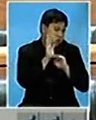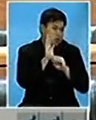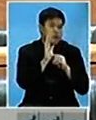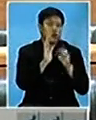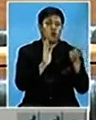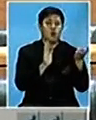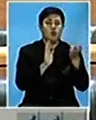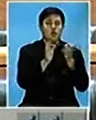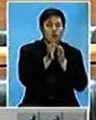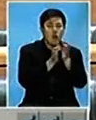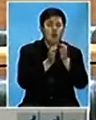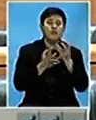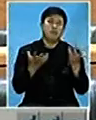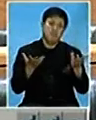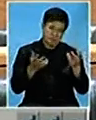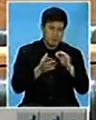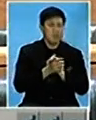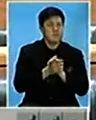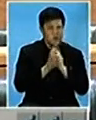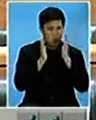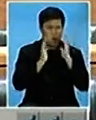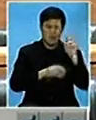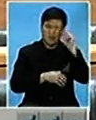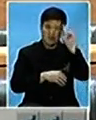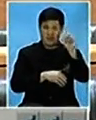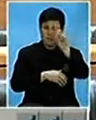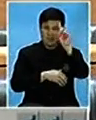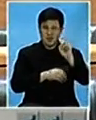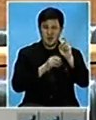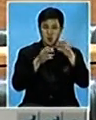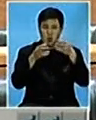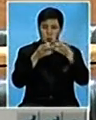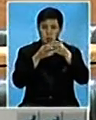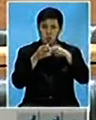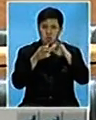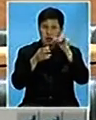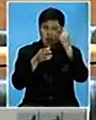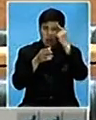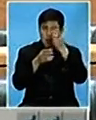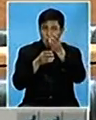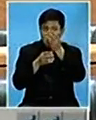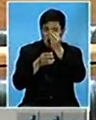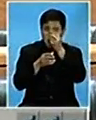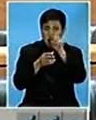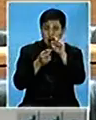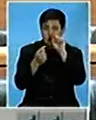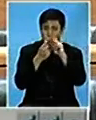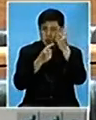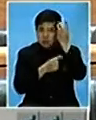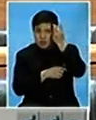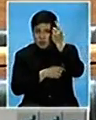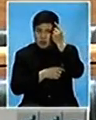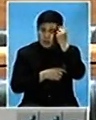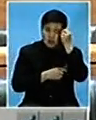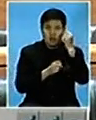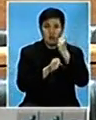ไปหน่อยนึงนั่นจะเกิดข้อสงสัยทำให้บางฝ่ายบางกลุ่มนำเอาประเด็นในการวิเคราะห์ประเด็นในการวินิ